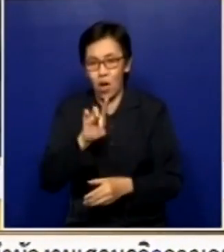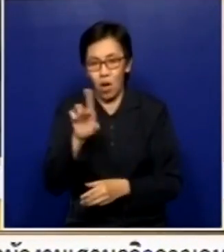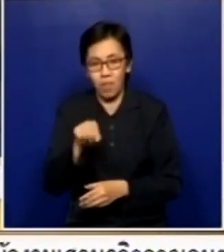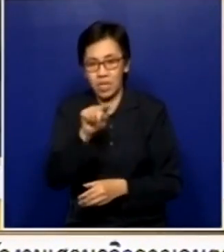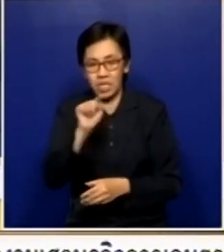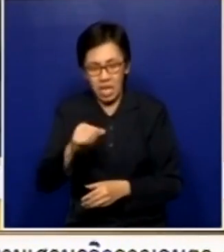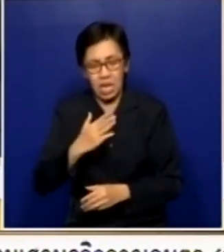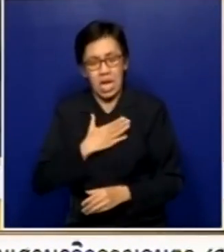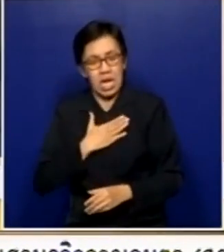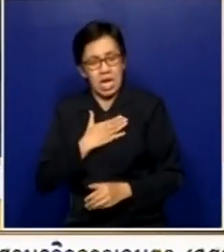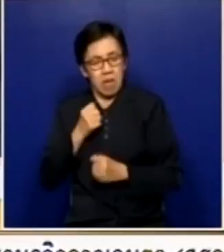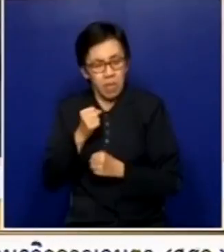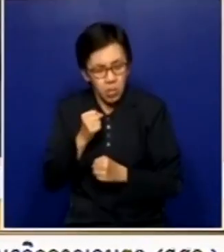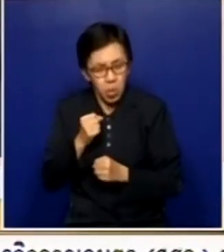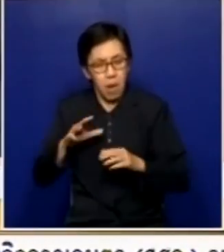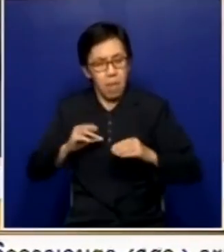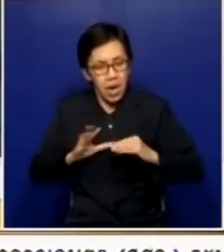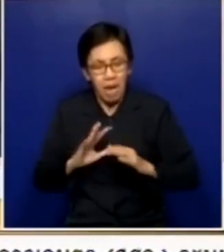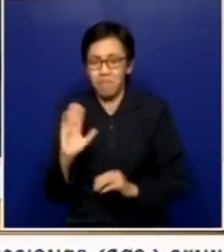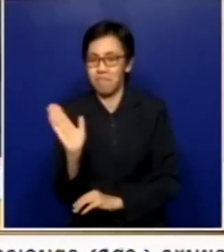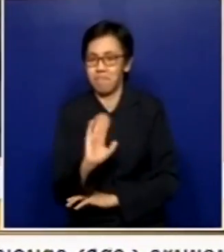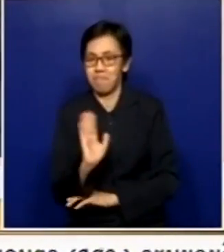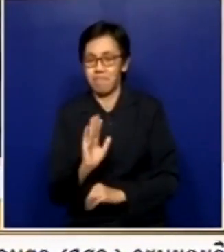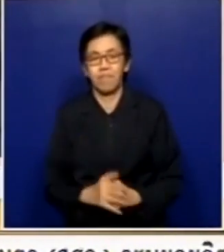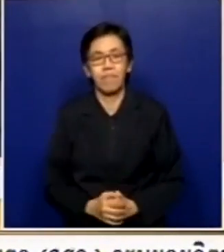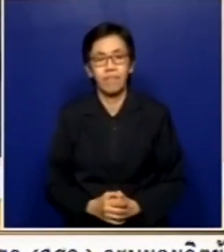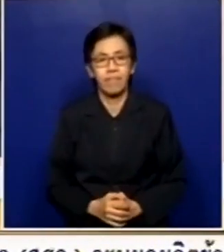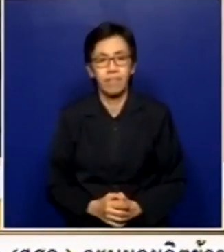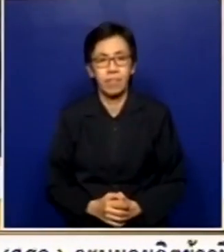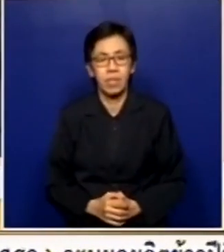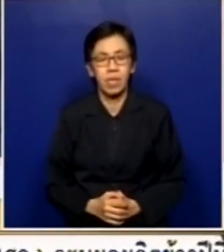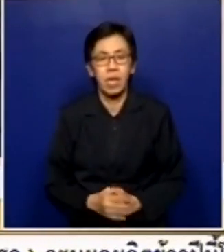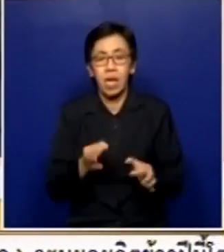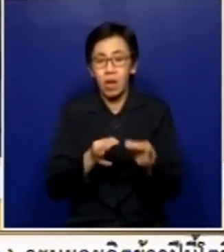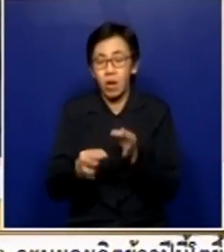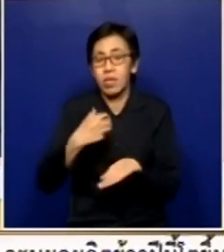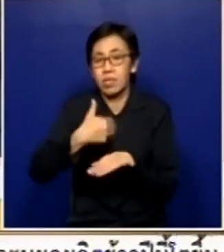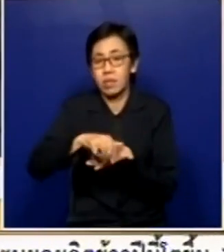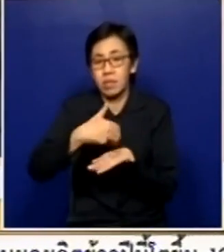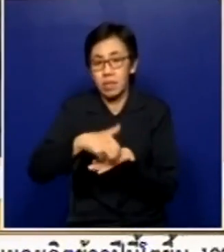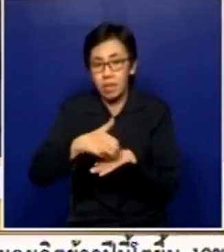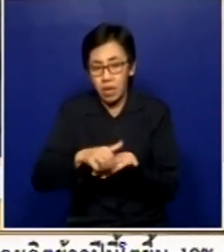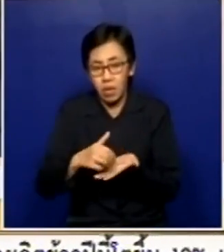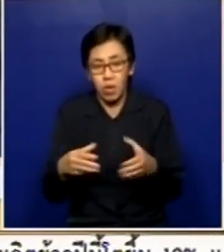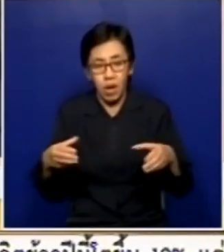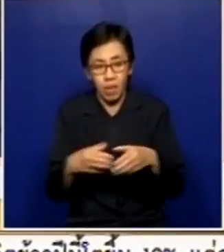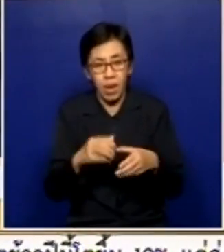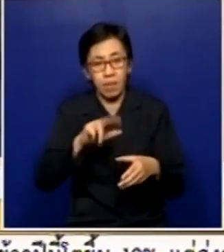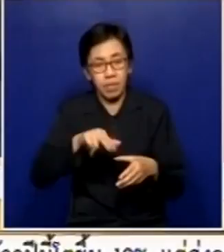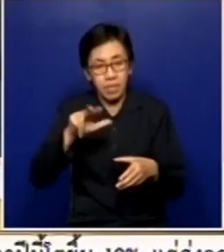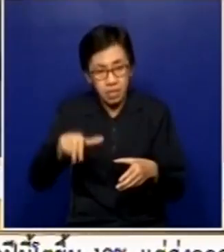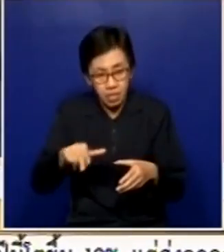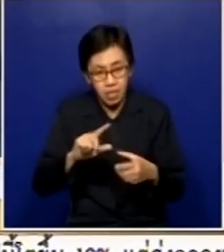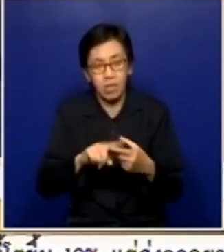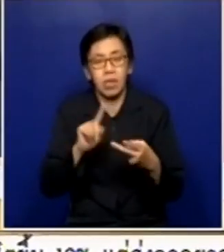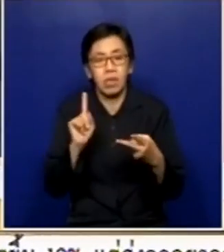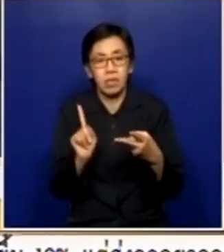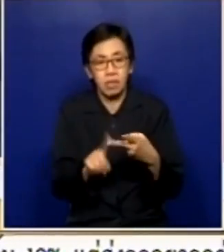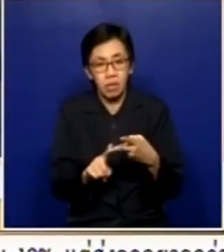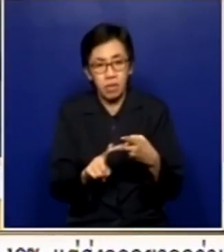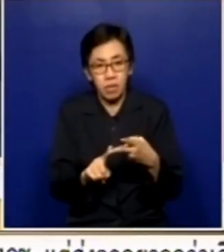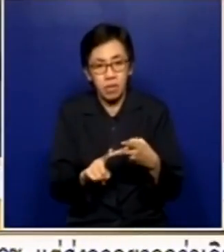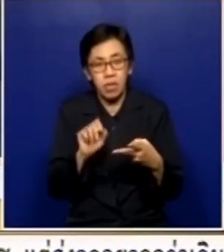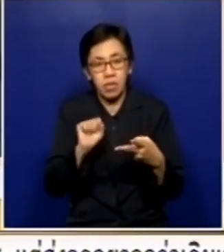จะไม่ขัดขวางสิ่งเหล่านั้นนะครับแต่ผมขออนุญาตเรียนนิดนึงว่าเนื่องจากทางพรรคเพื่อไทยและทางอ่า